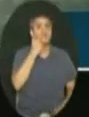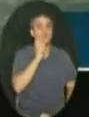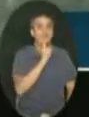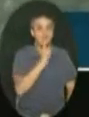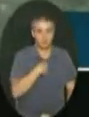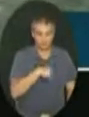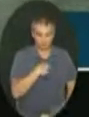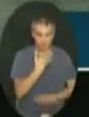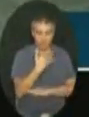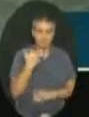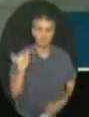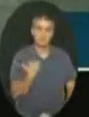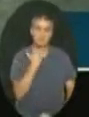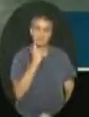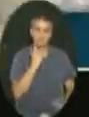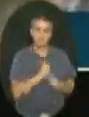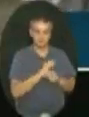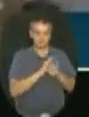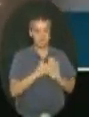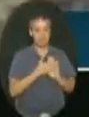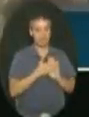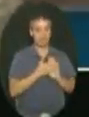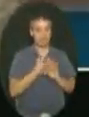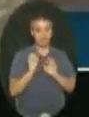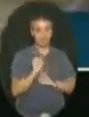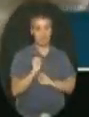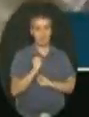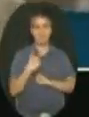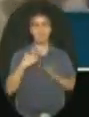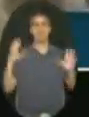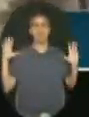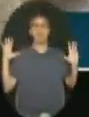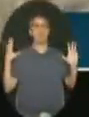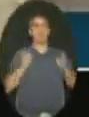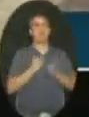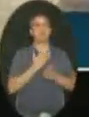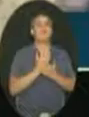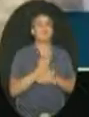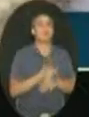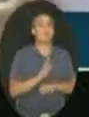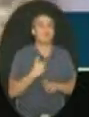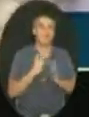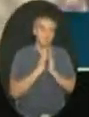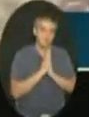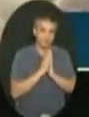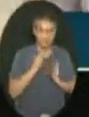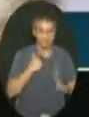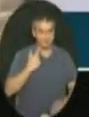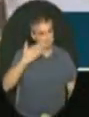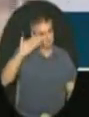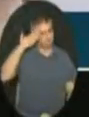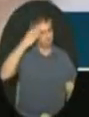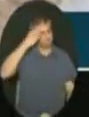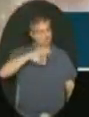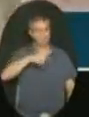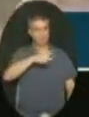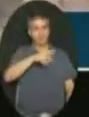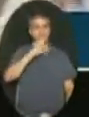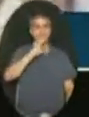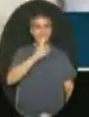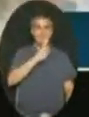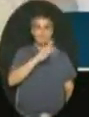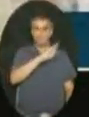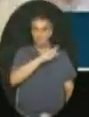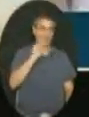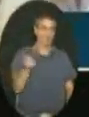וחבל שאנחנו כמדינה תמיד עושים הכל כשהגב שלנו אל הקיר ומאוחר מדי. קודם כל אני מצדיע גם למיכה ביטון וגם